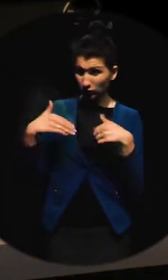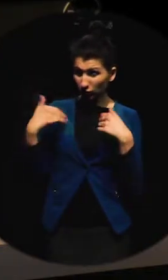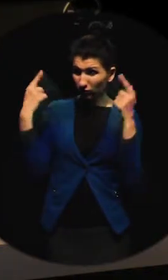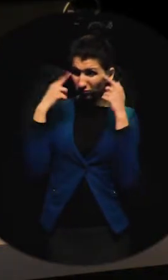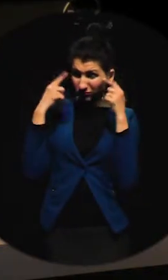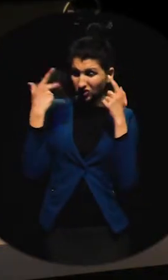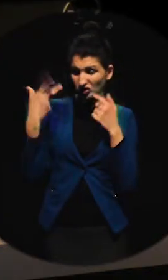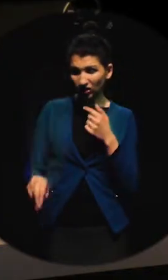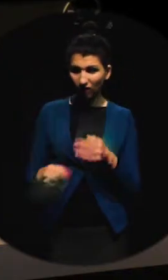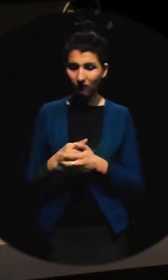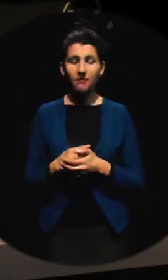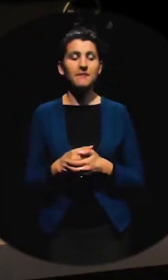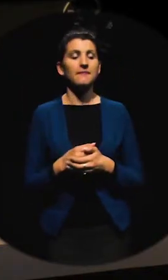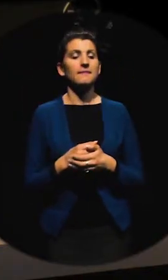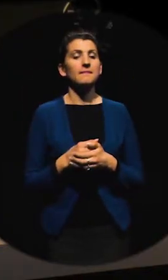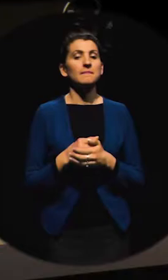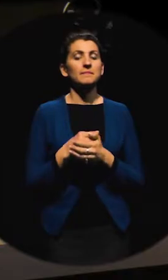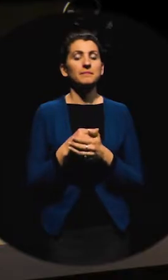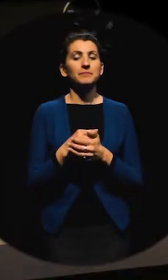szybko pojawia